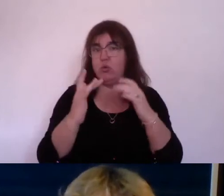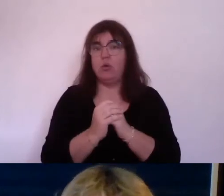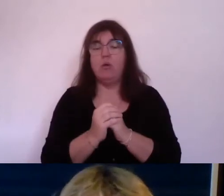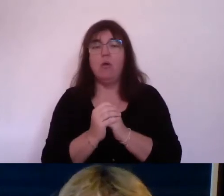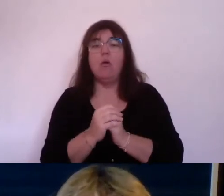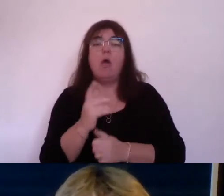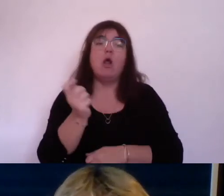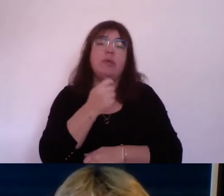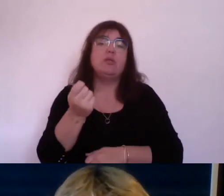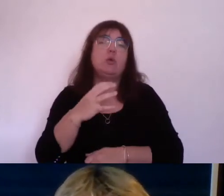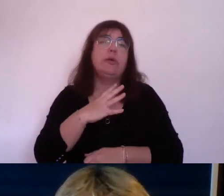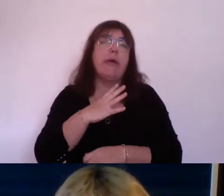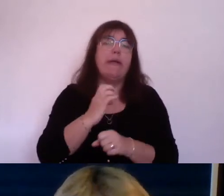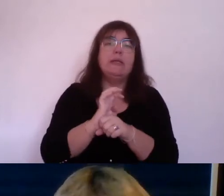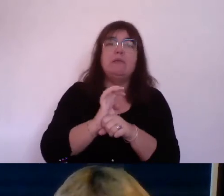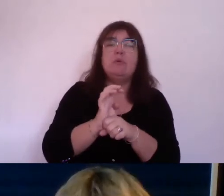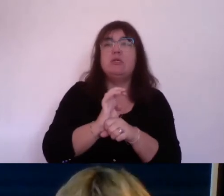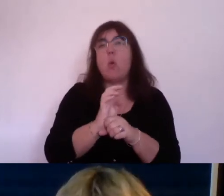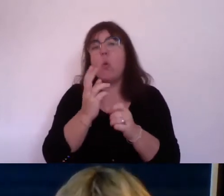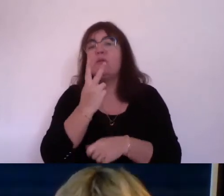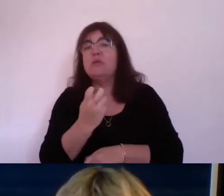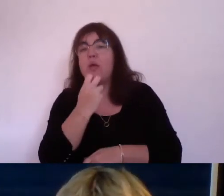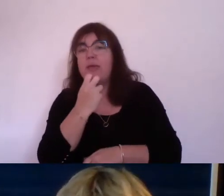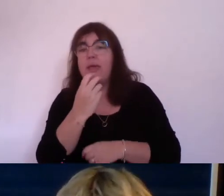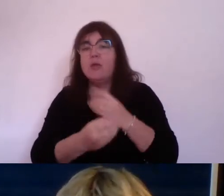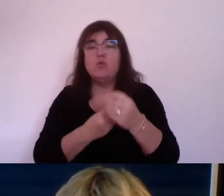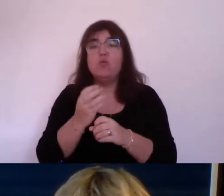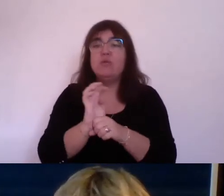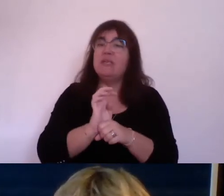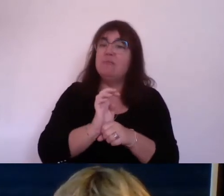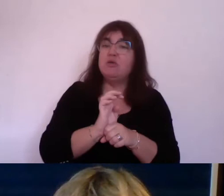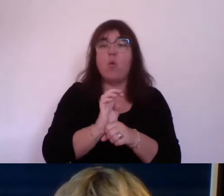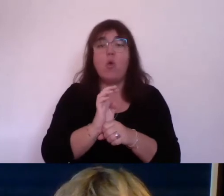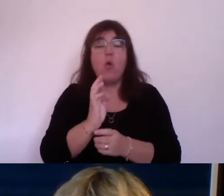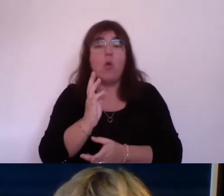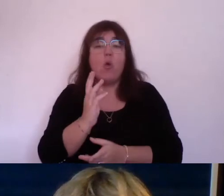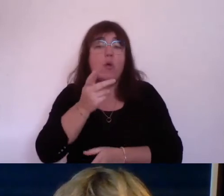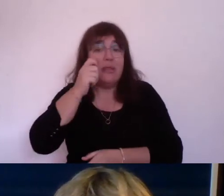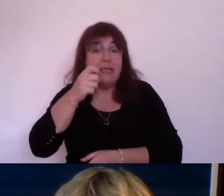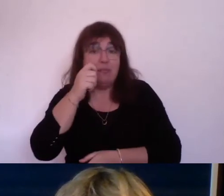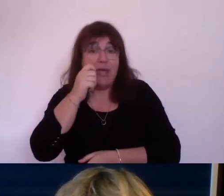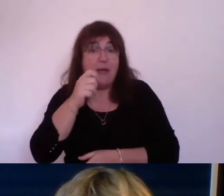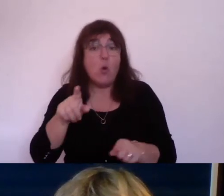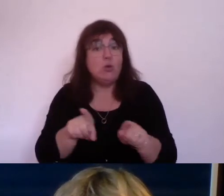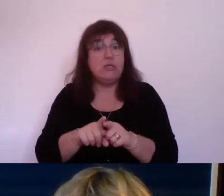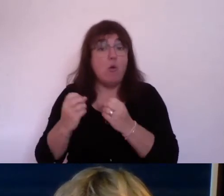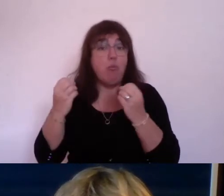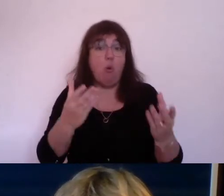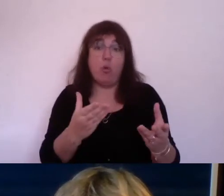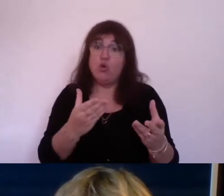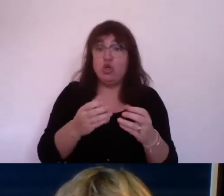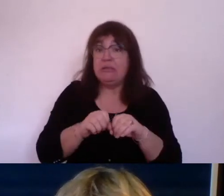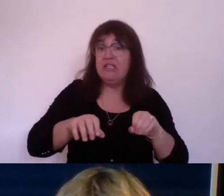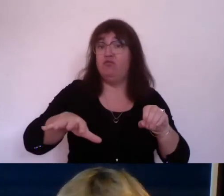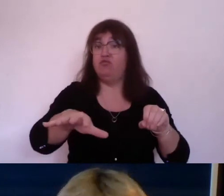citoyennes, etc., ou d'expertise, comme c'est le cas pour Culture Hôpital, on propose aussi des diffusions complémentaires. Donc, par